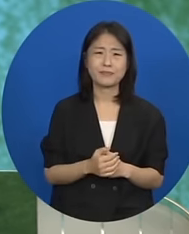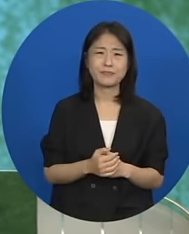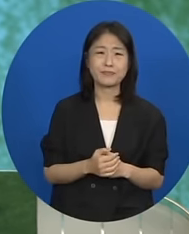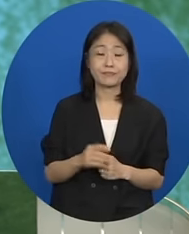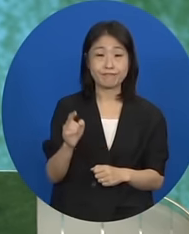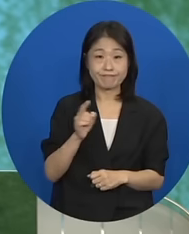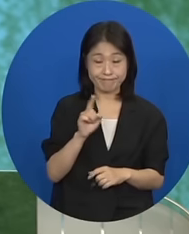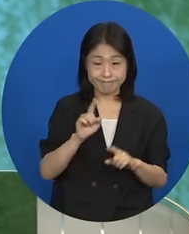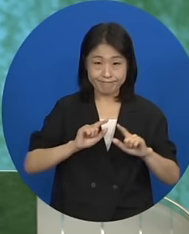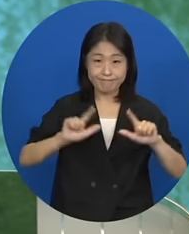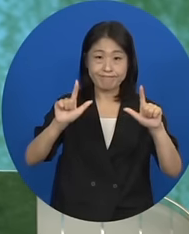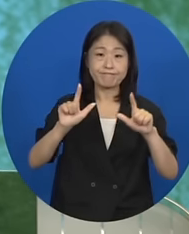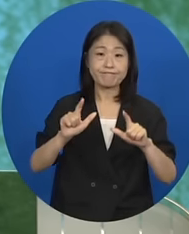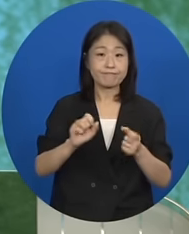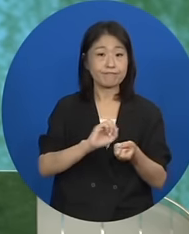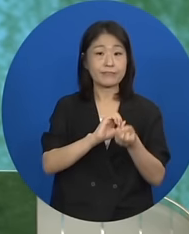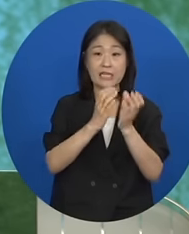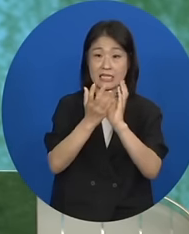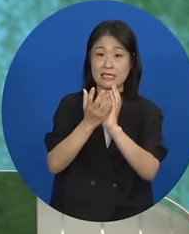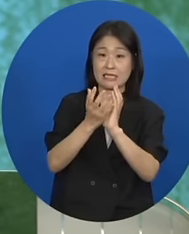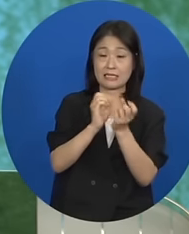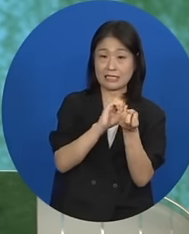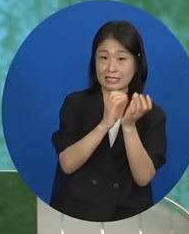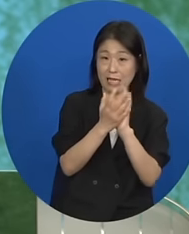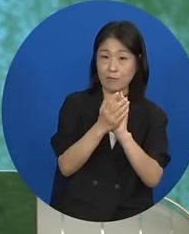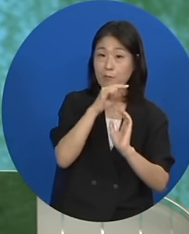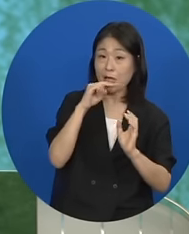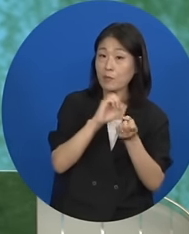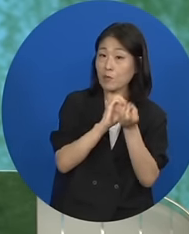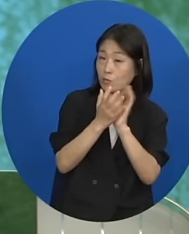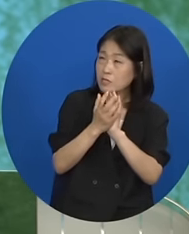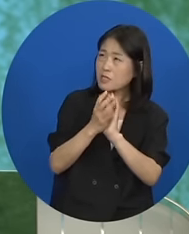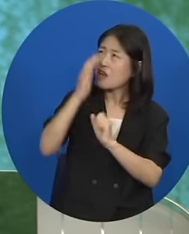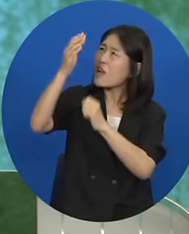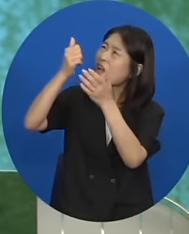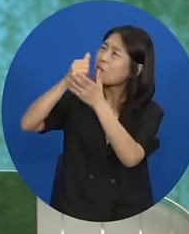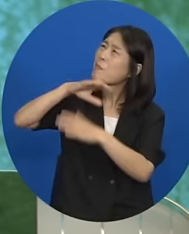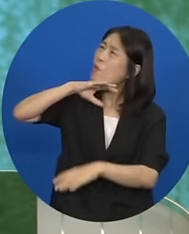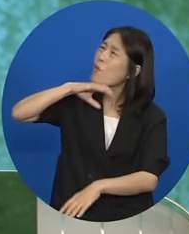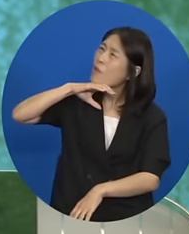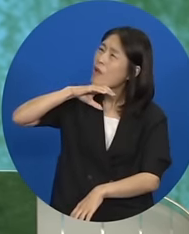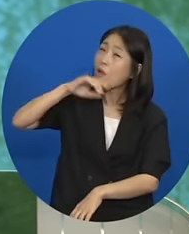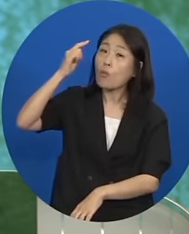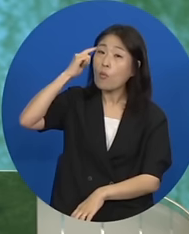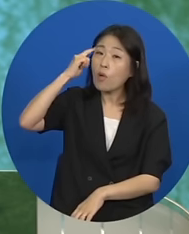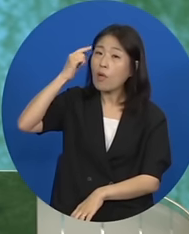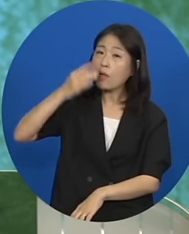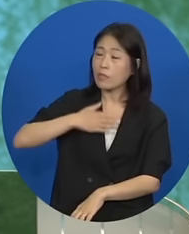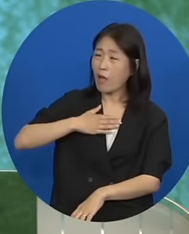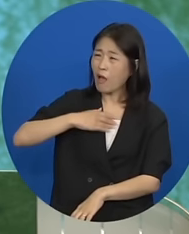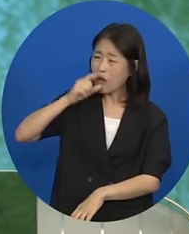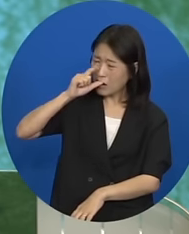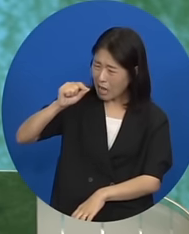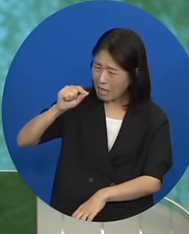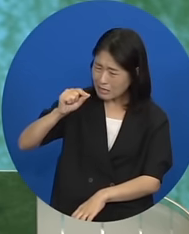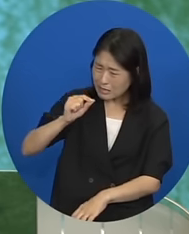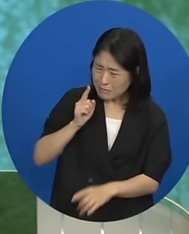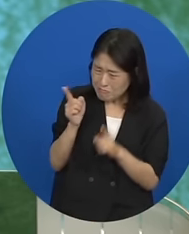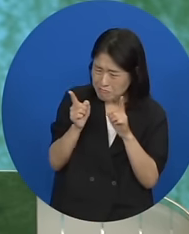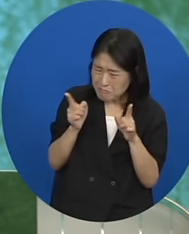장미꽃이 천재를 창조하신 하나님께 원망을 했답니다 하나님 왜 저에게는 이렇게 많은 가시를